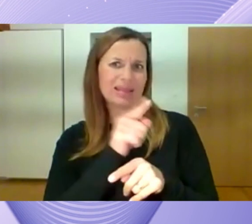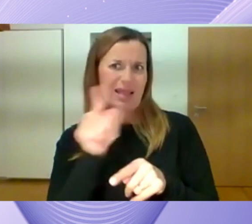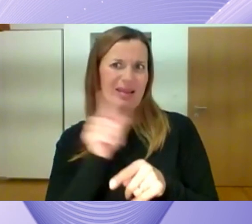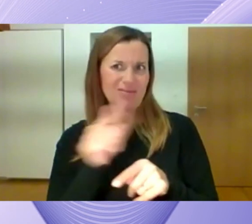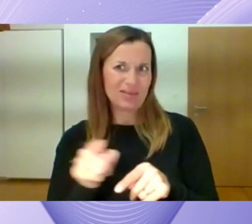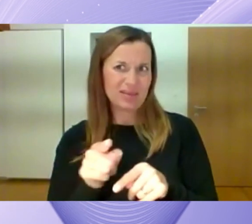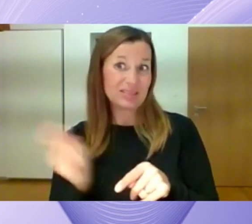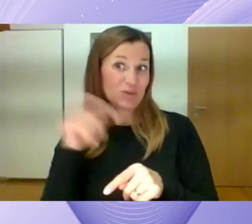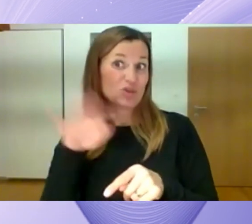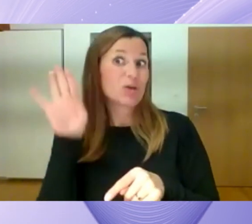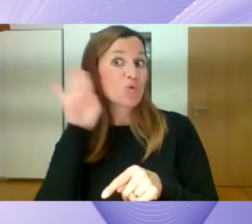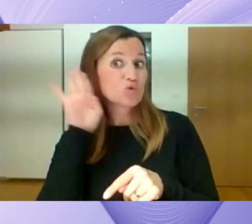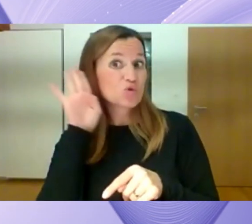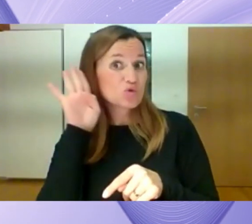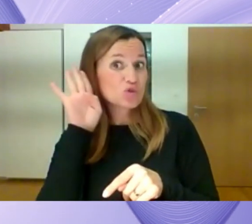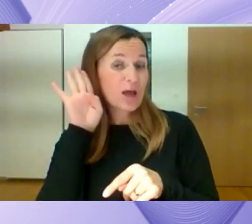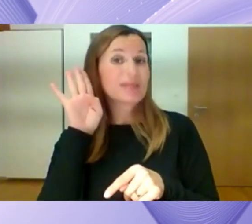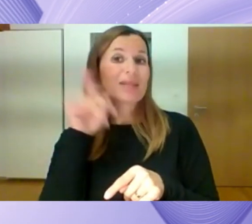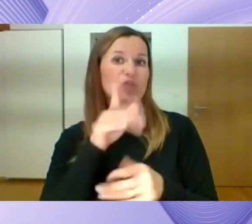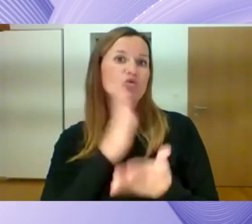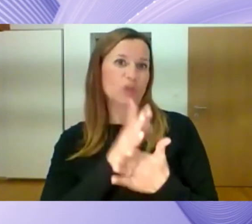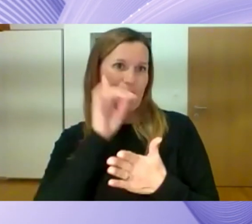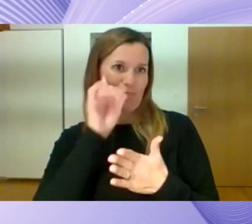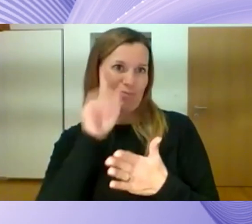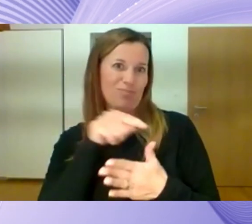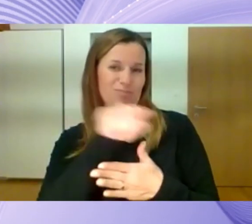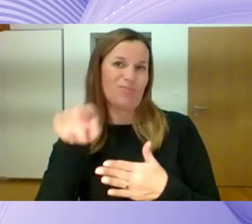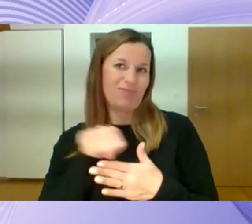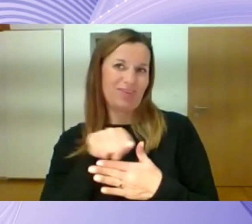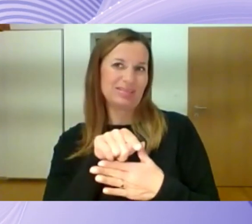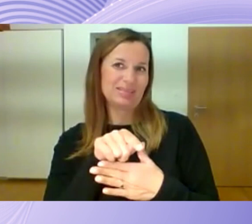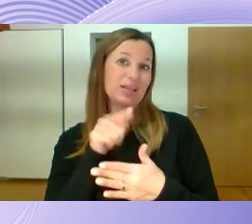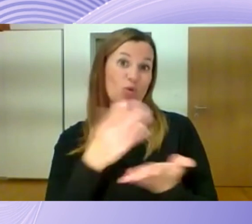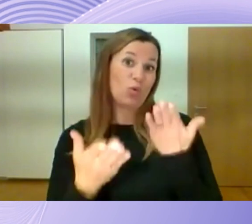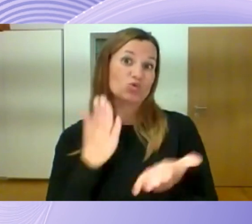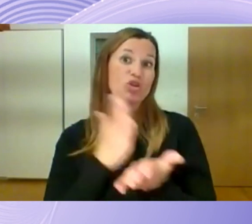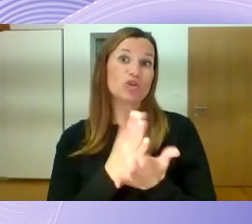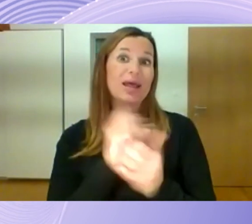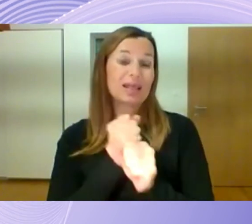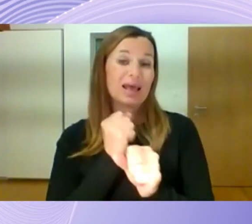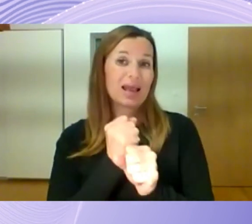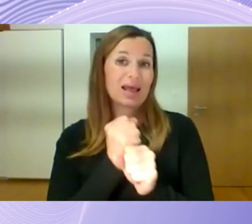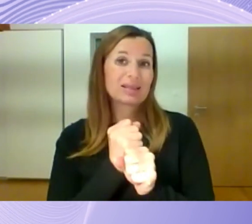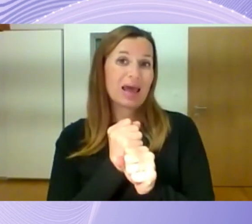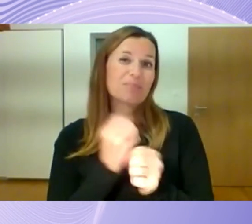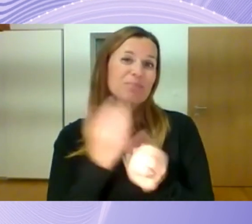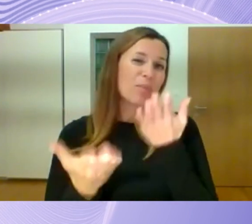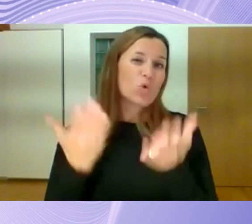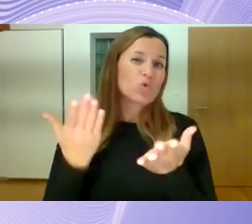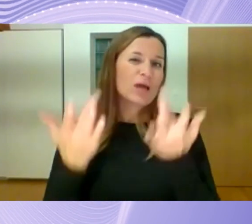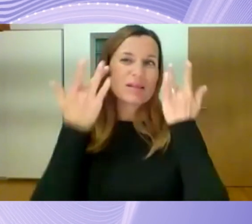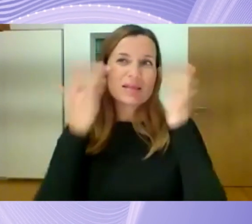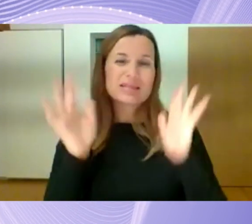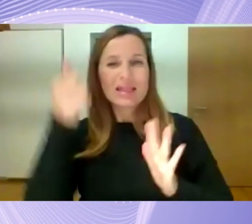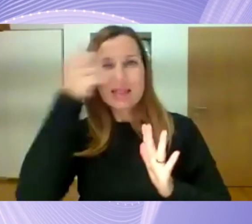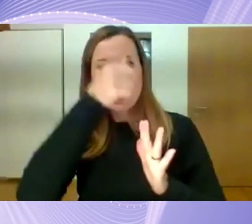poslušati, da vam je to v resnici znano, ali pa celo to delate, pa vam mogoče ni znano ime družinski